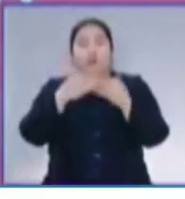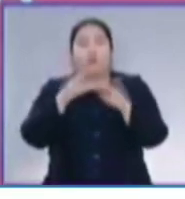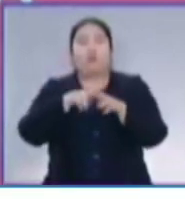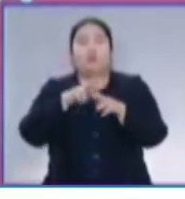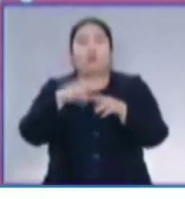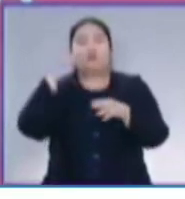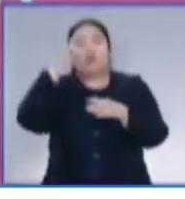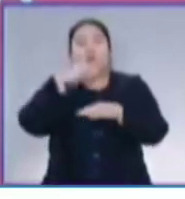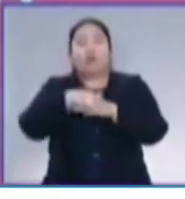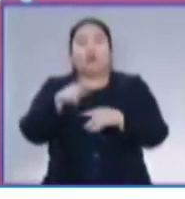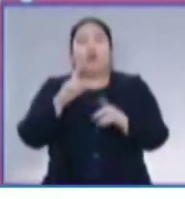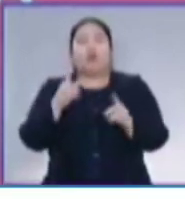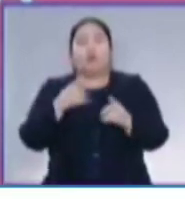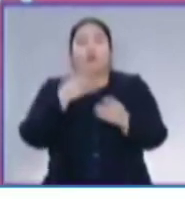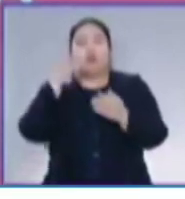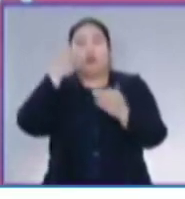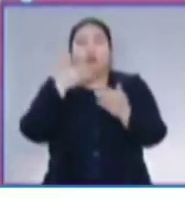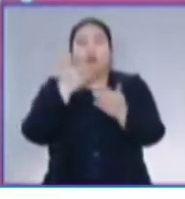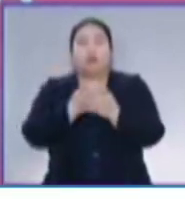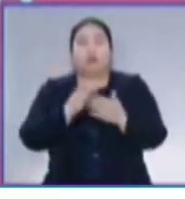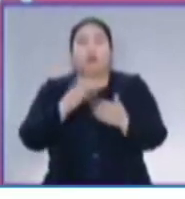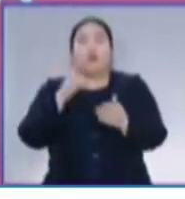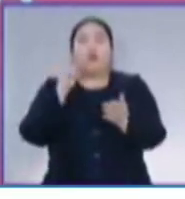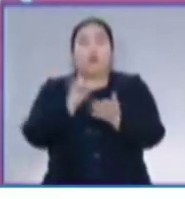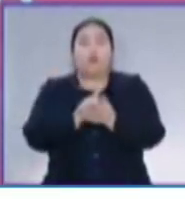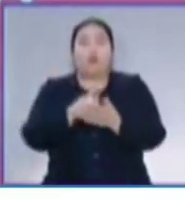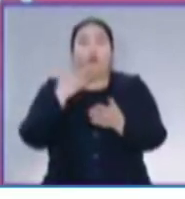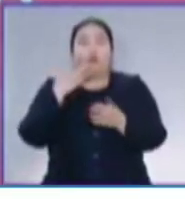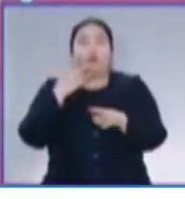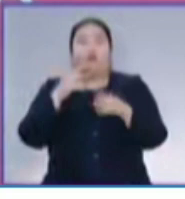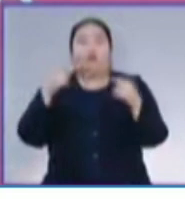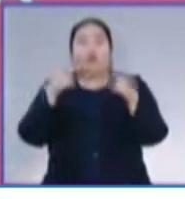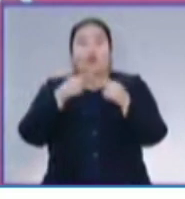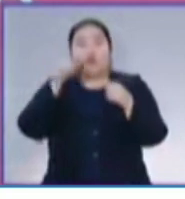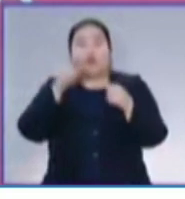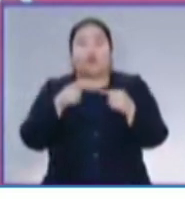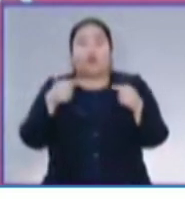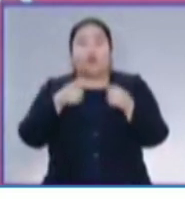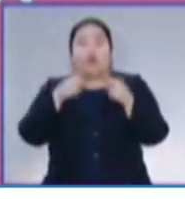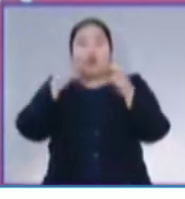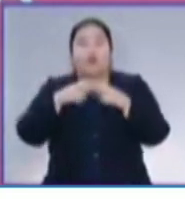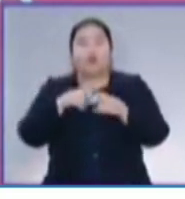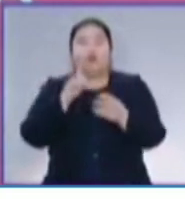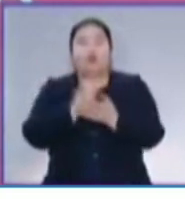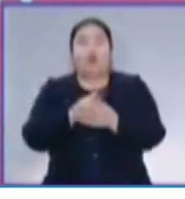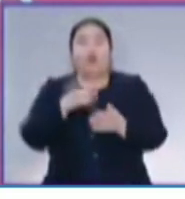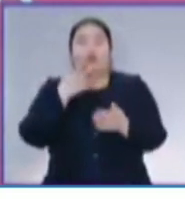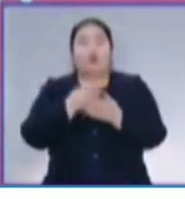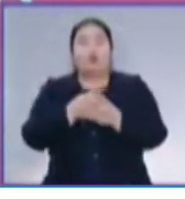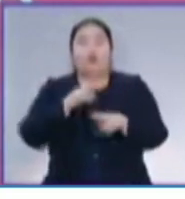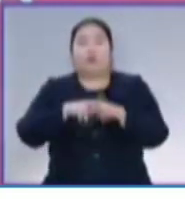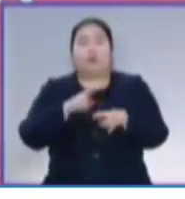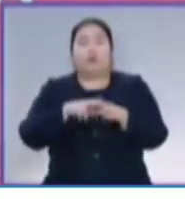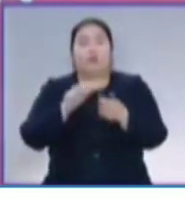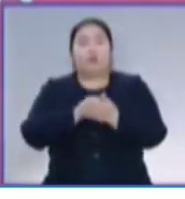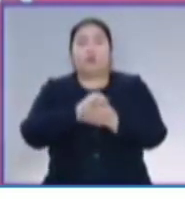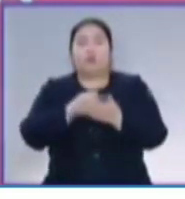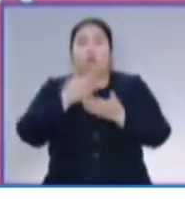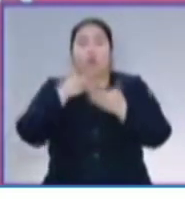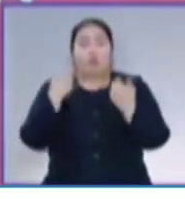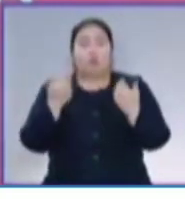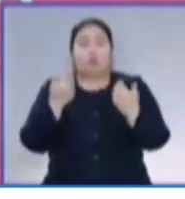so'raydilar. Bunda albatta shaxsingizga aniqlik kiritish zarur. Agar yoningizda shaxsingizni tasdiqlovchi hujjat